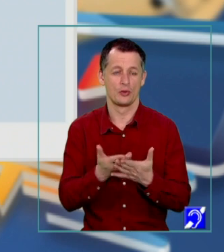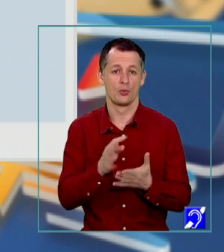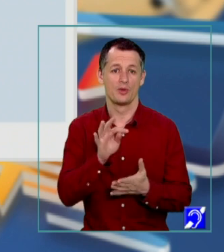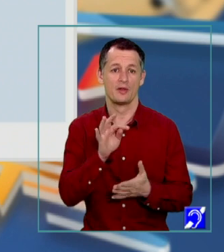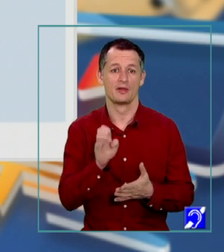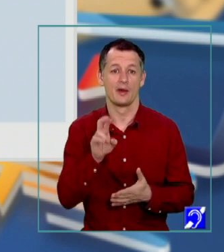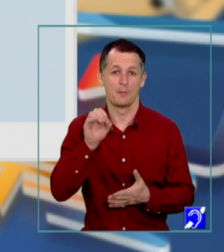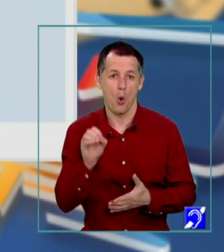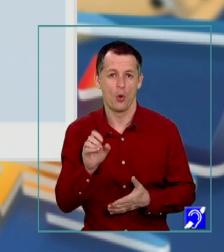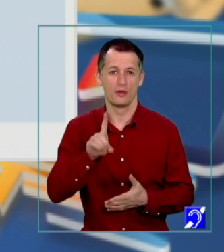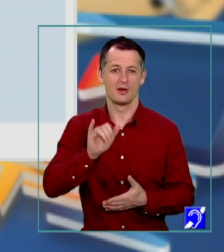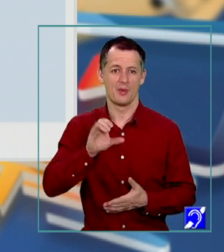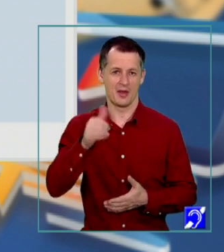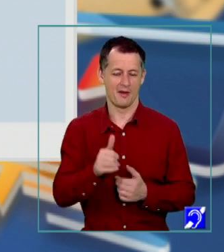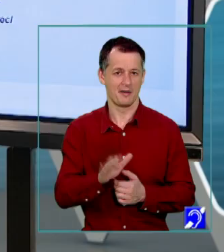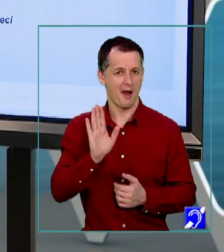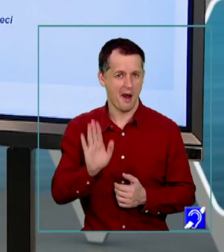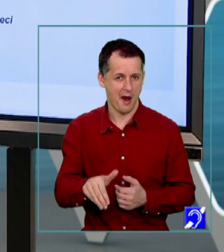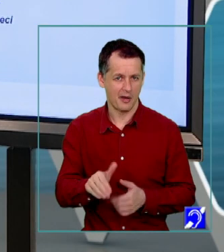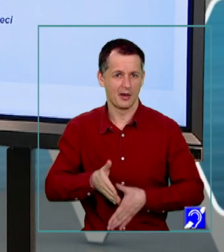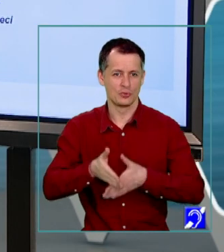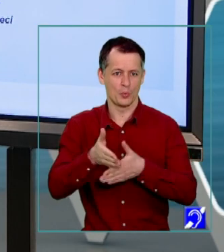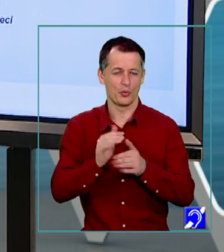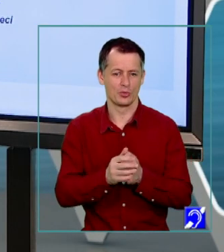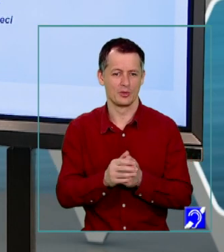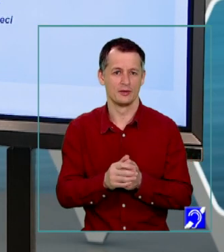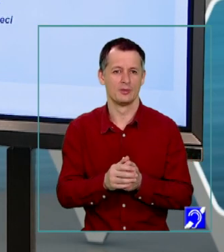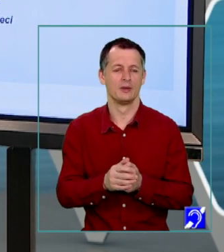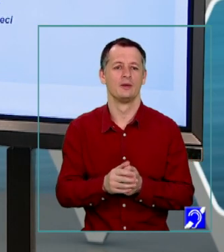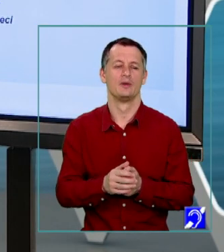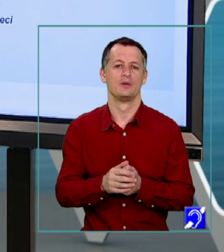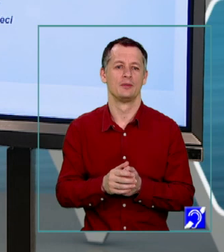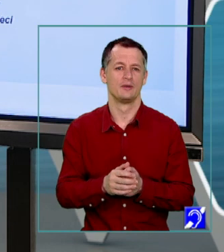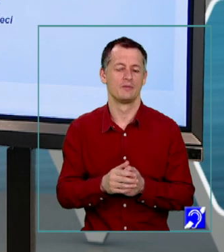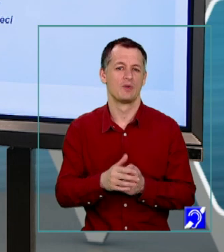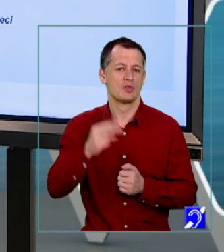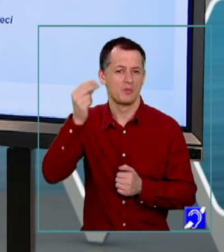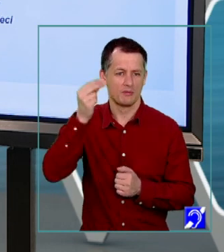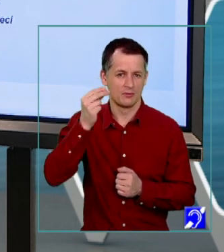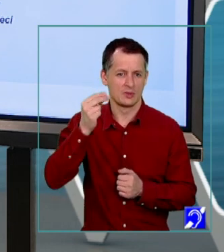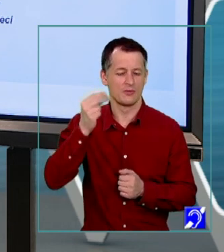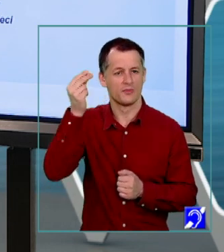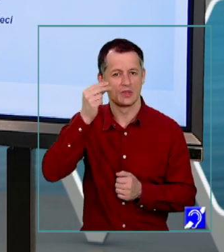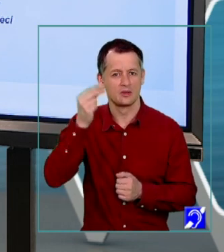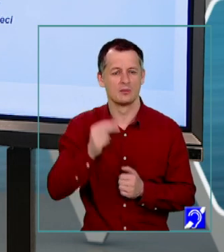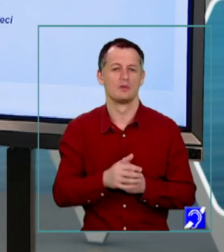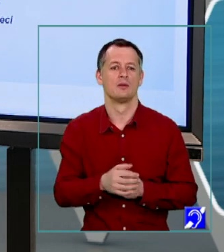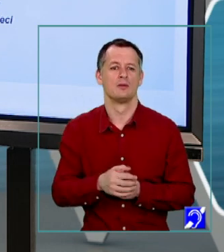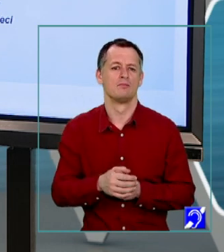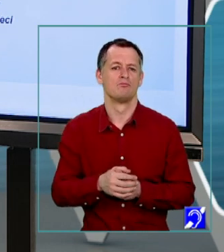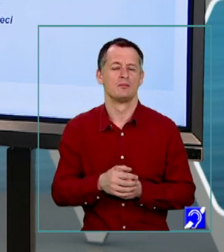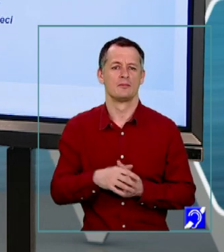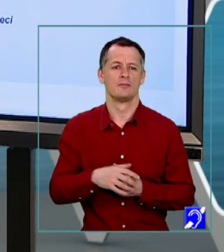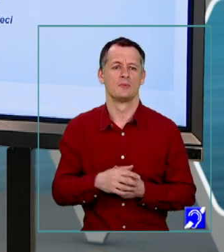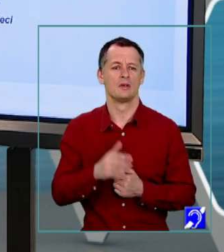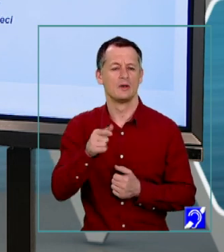termodinamica are ca suport modelul gazului ideal, studiat de teorie cinetico-moleculară și nu mai modelul gazului